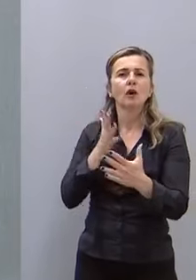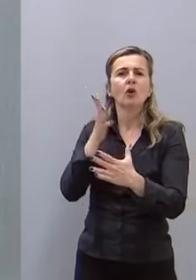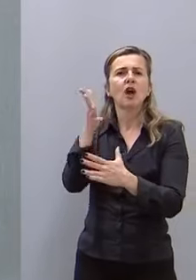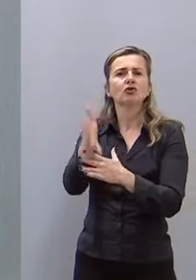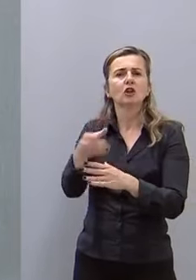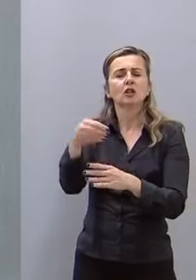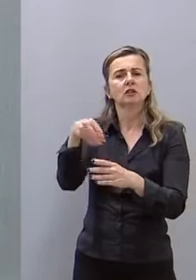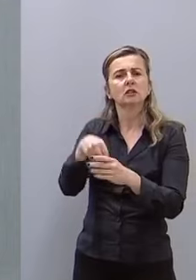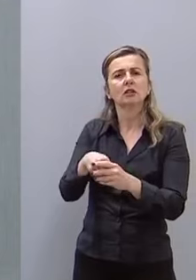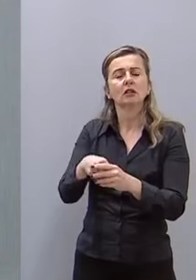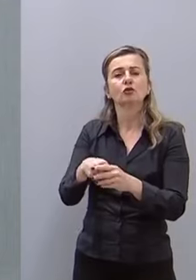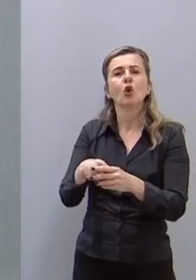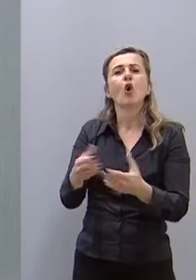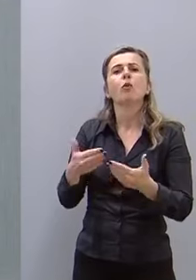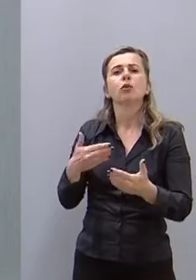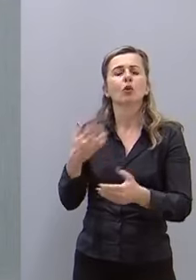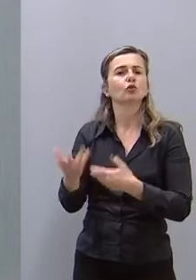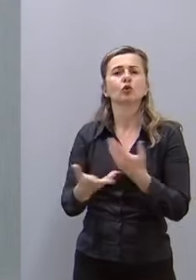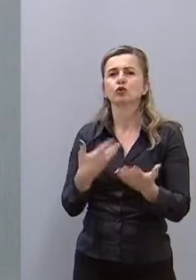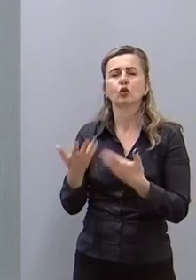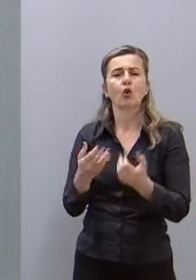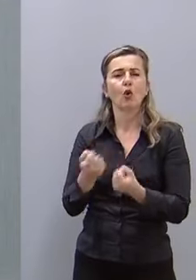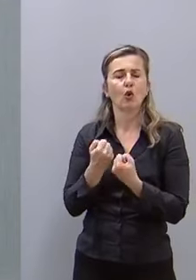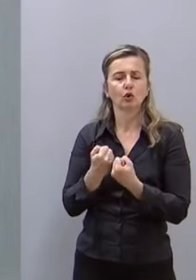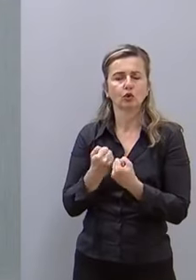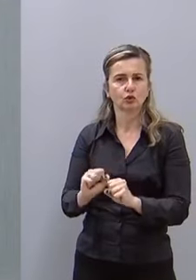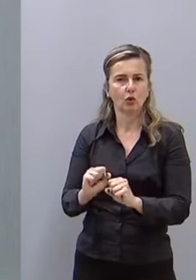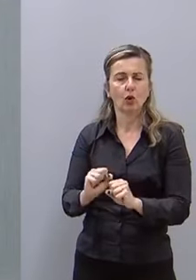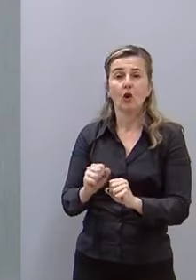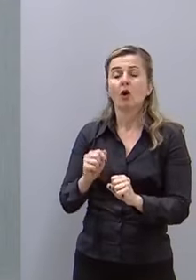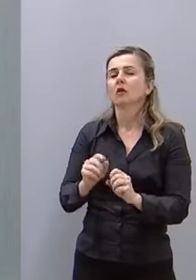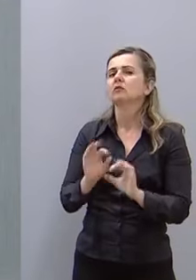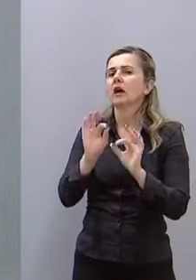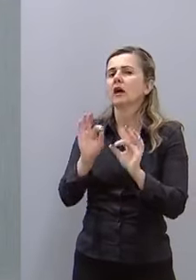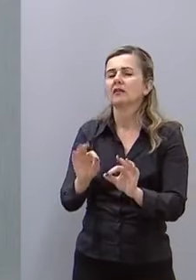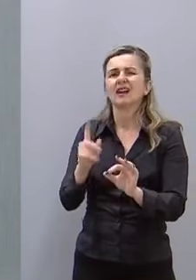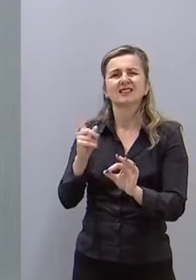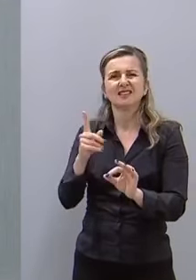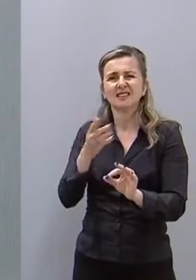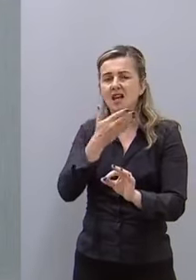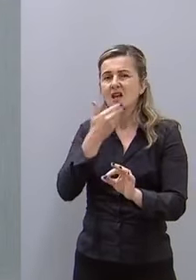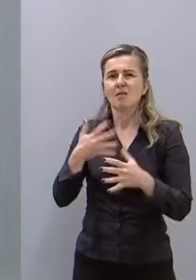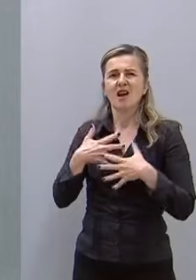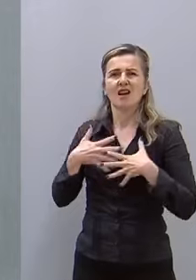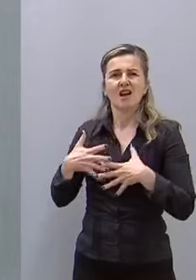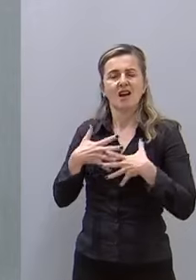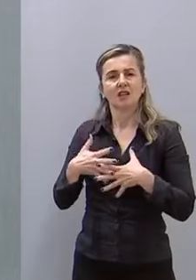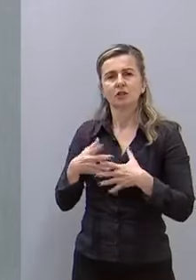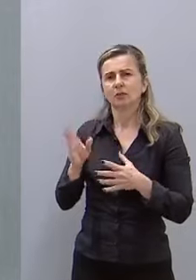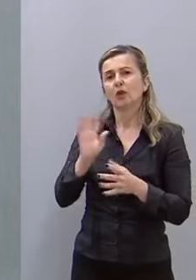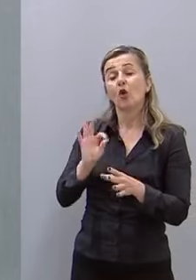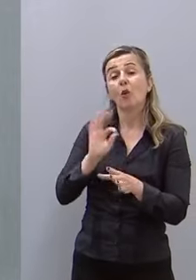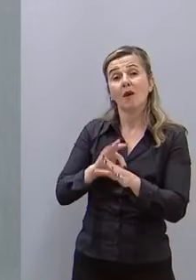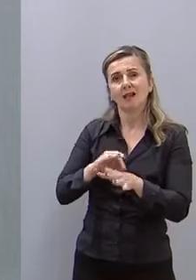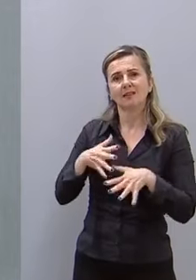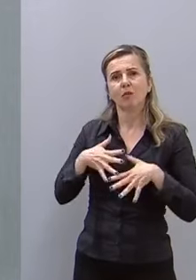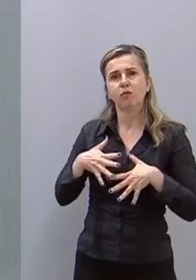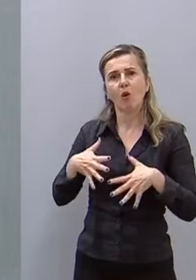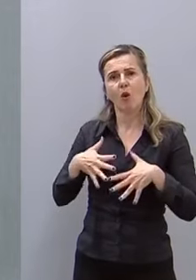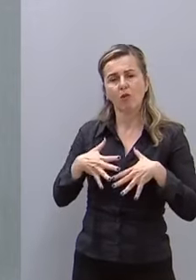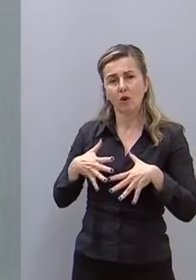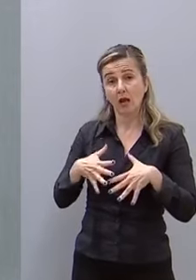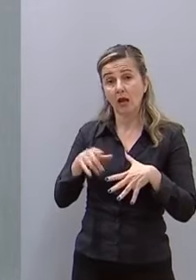soccorso che arriva e per dovuto ad insufficienza respiratoria o malattie polmonari questo dato ad